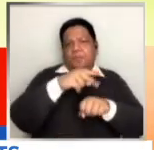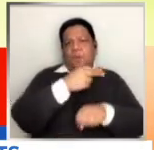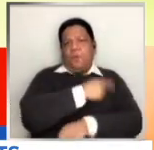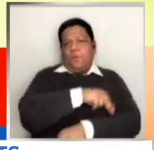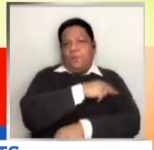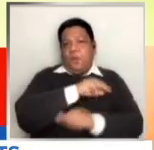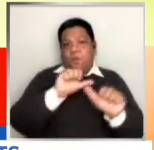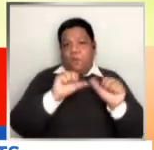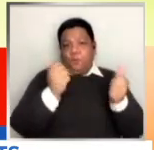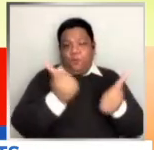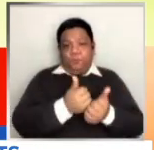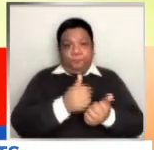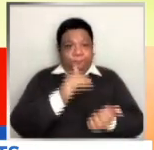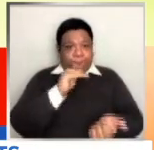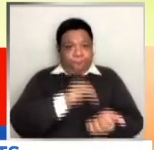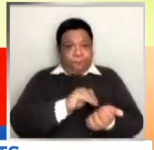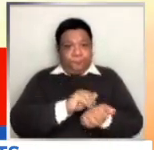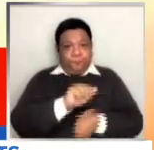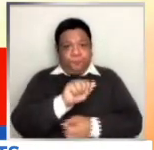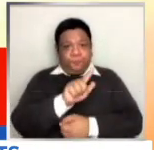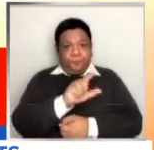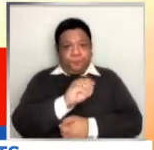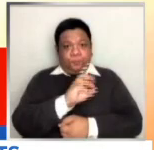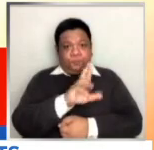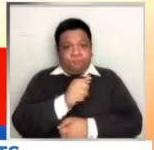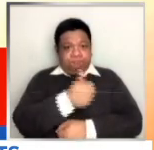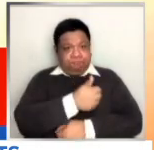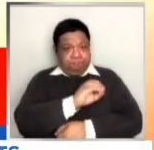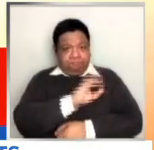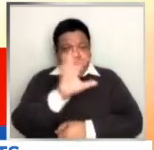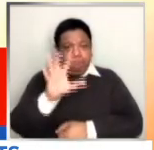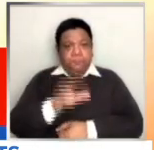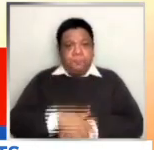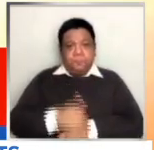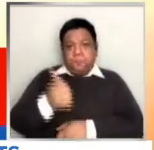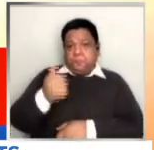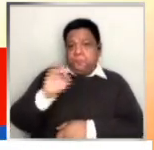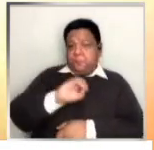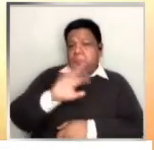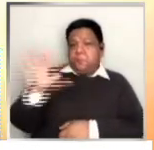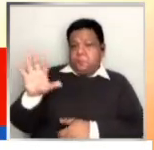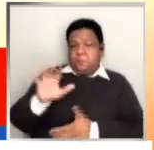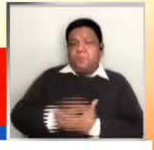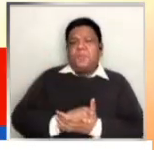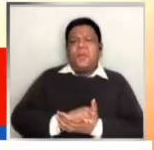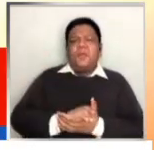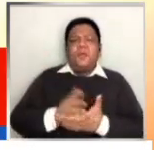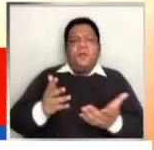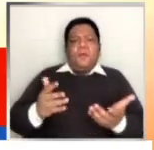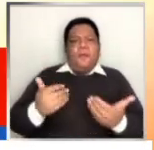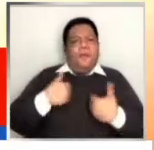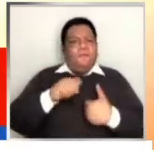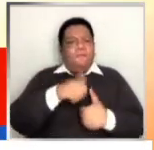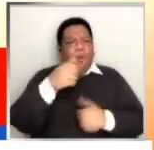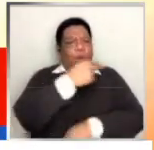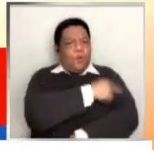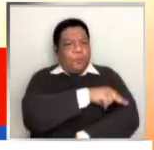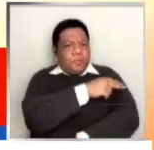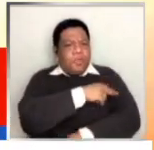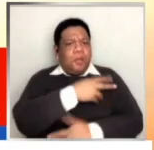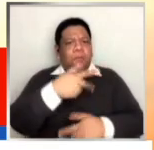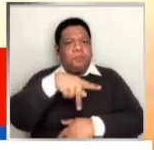Dr. Almora. Magandang umaga rin po, Gabi. May ilang ospital din gaya po ng PGH at St. Luke's